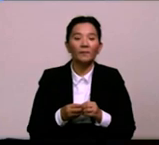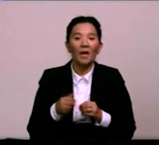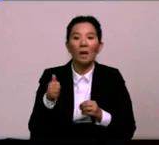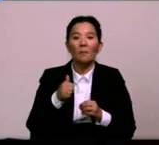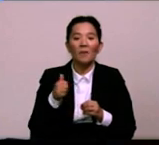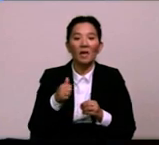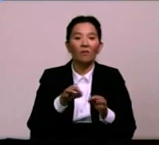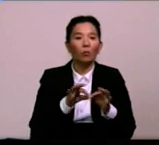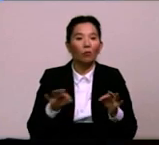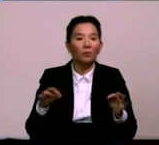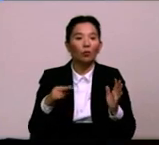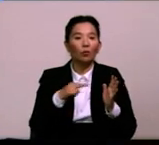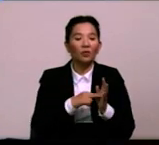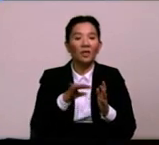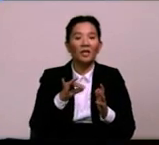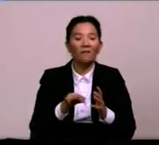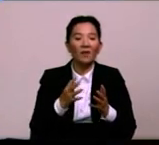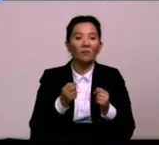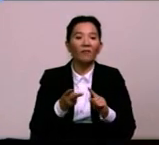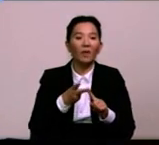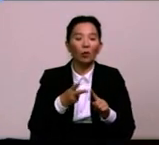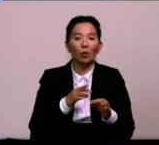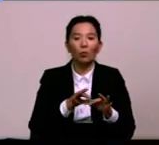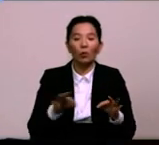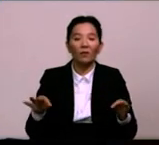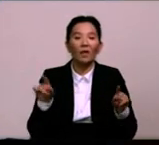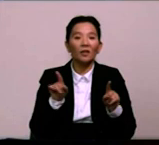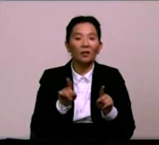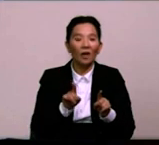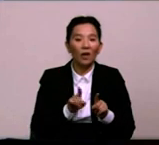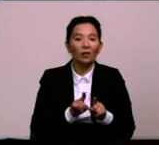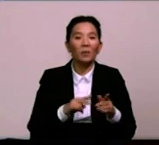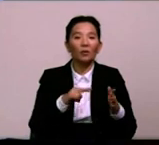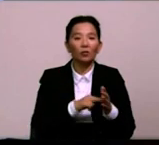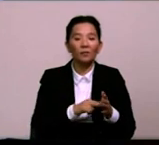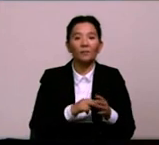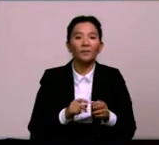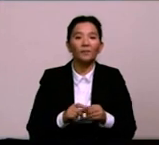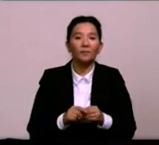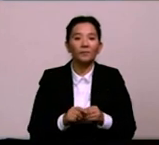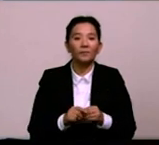Первый провод подключили и возьмем второй провод и также подключим к клеммам.